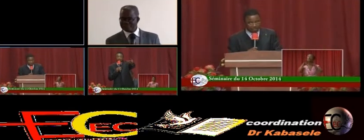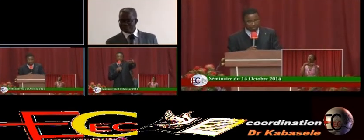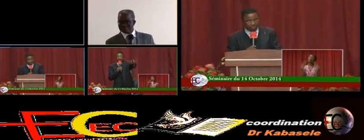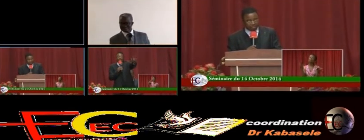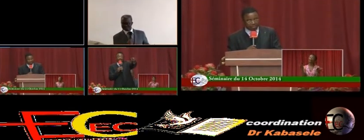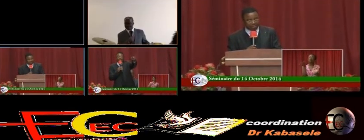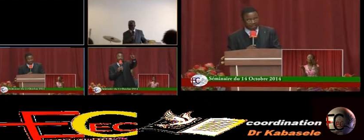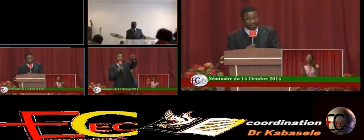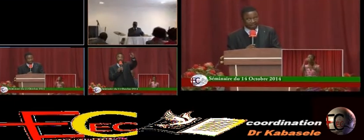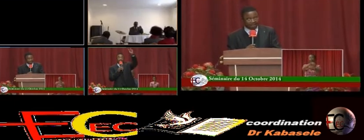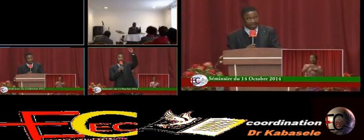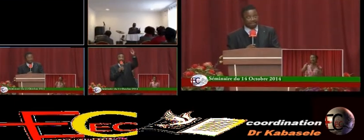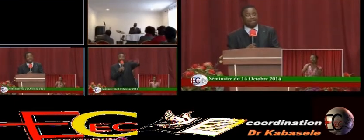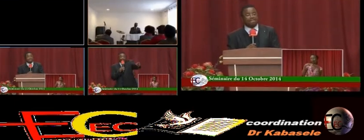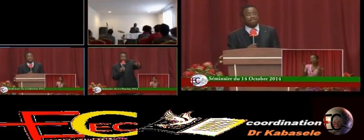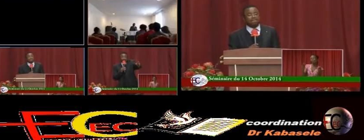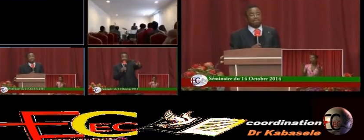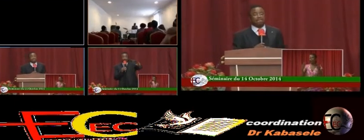Et on dit